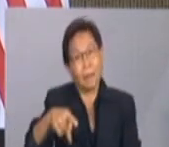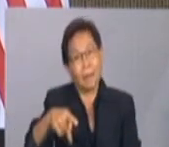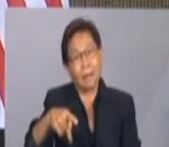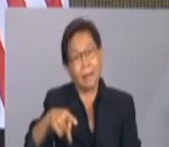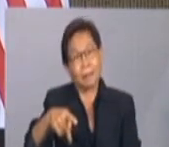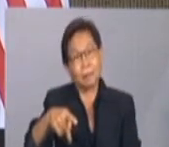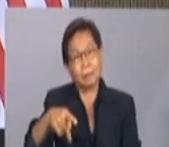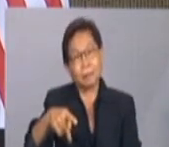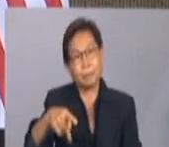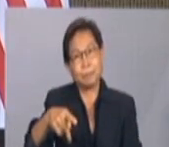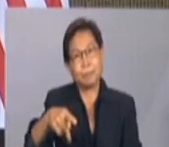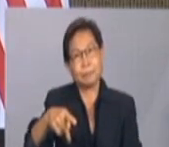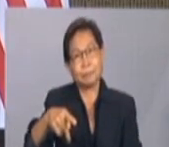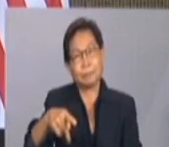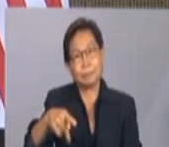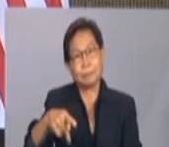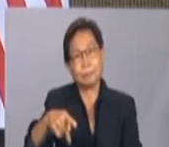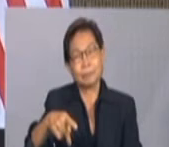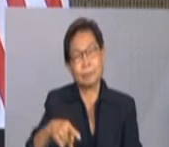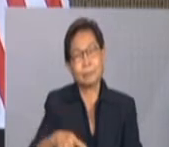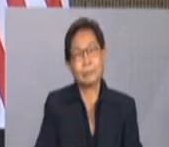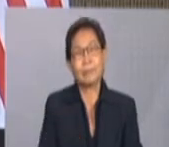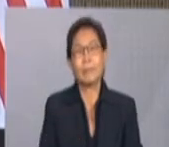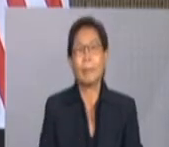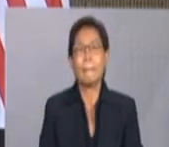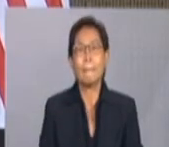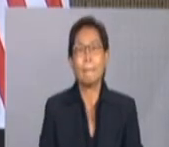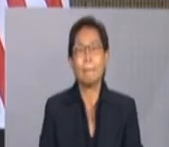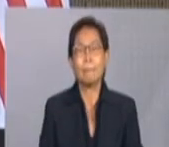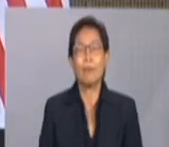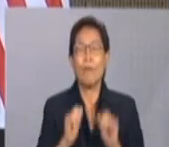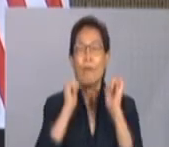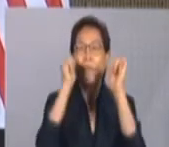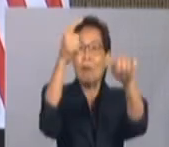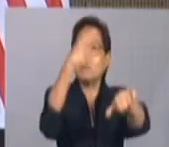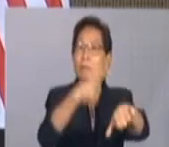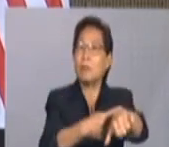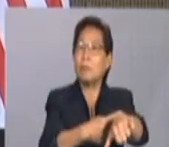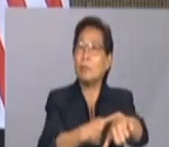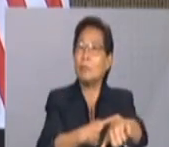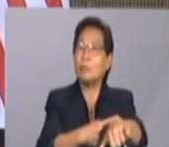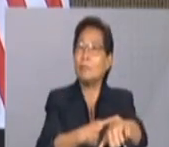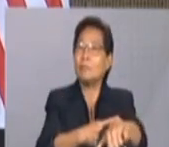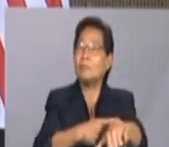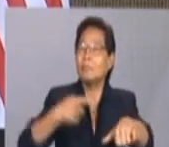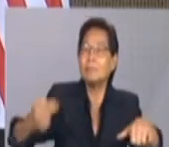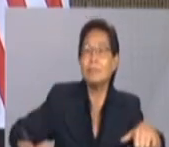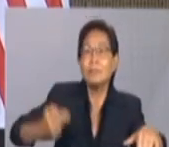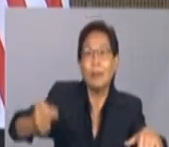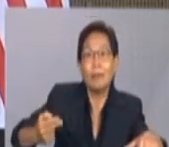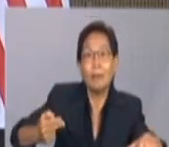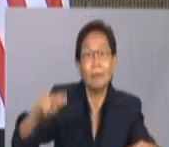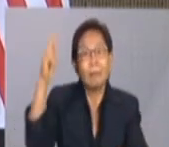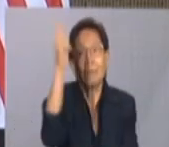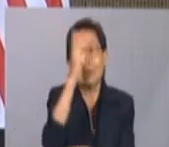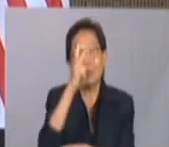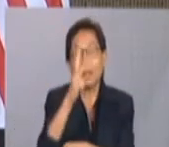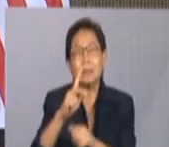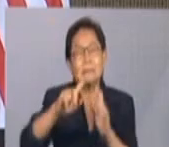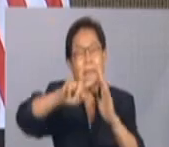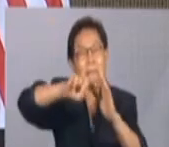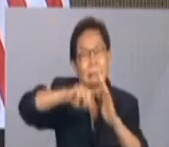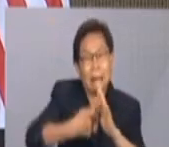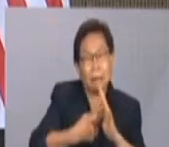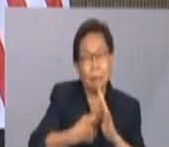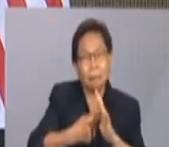atau pipi Hai Ini pertama kali dalam sejarah kerajaan menguat